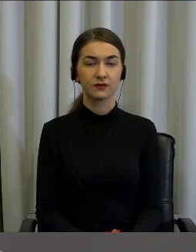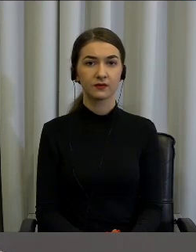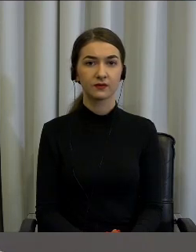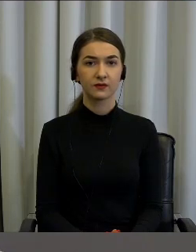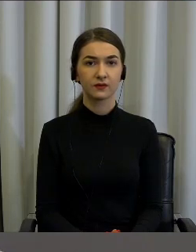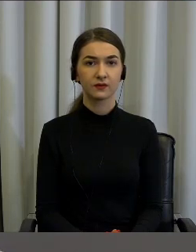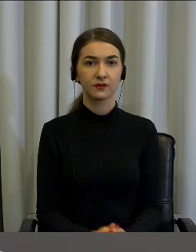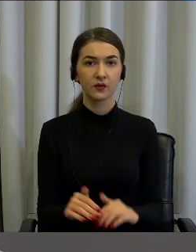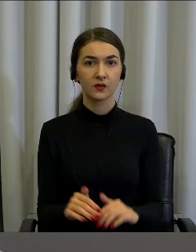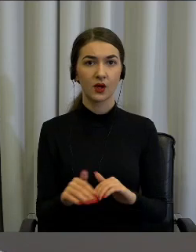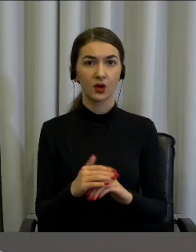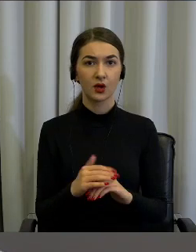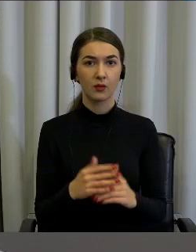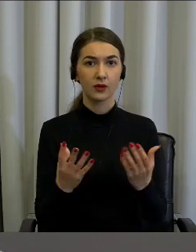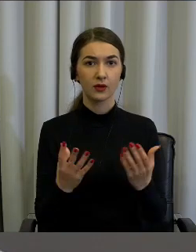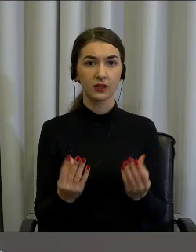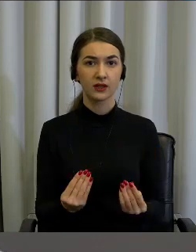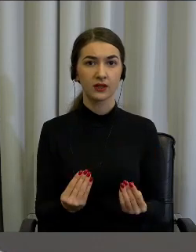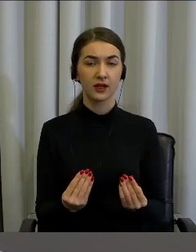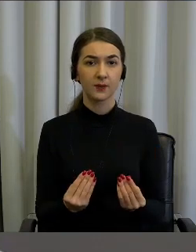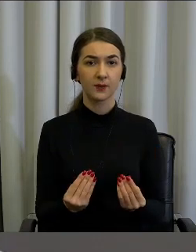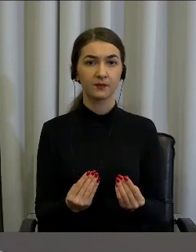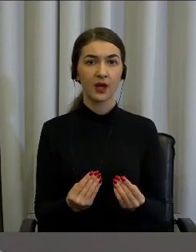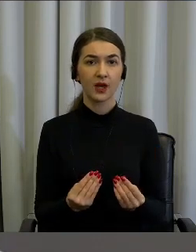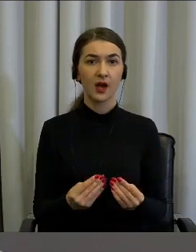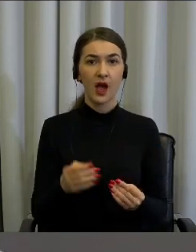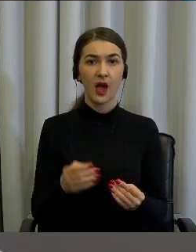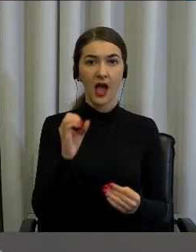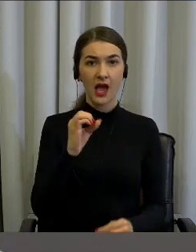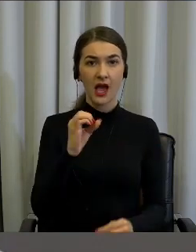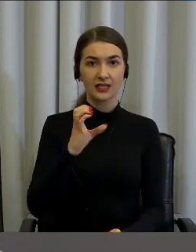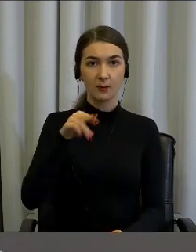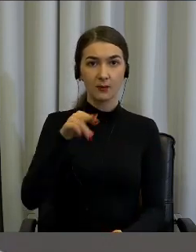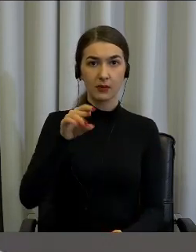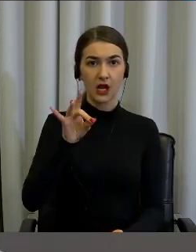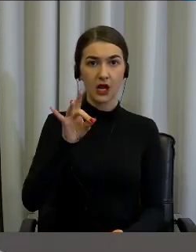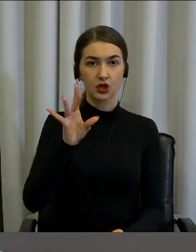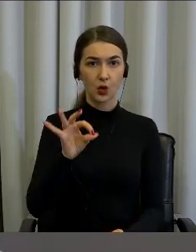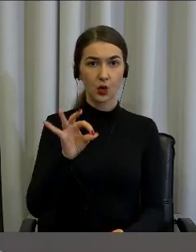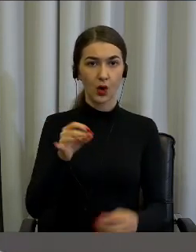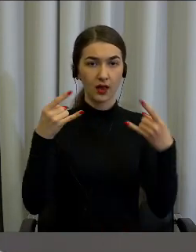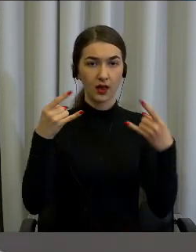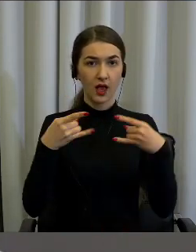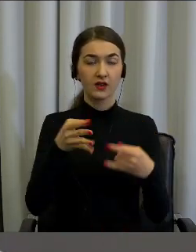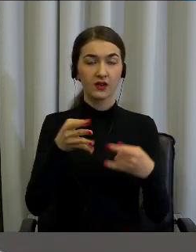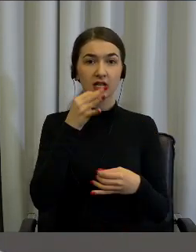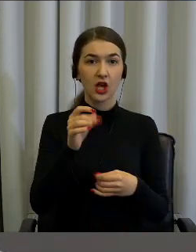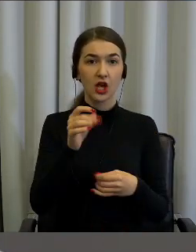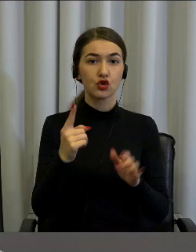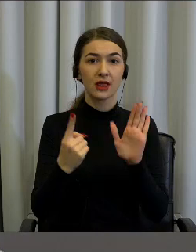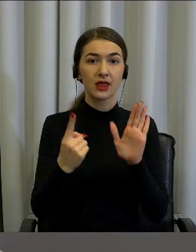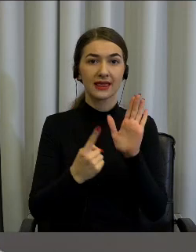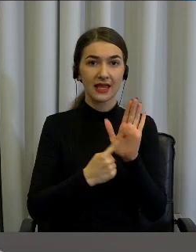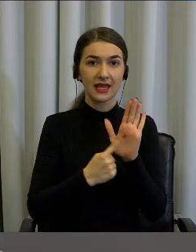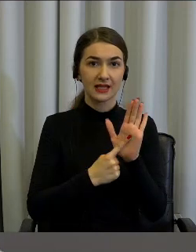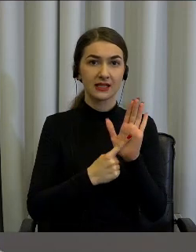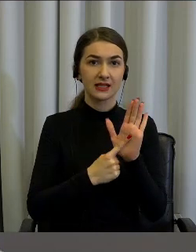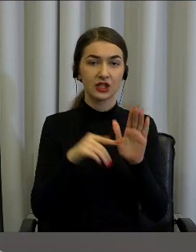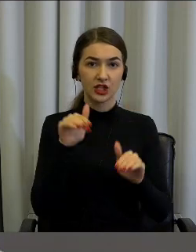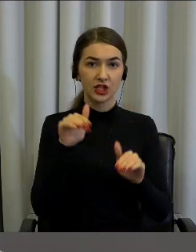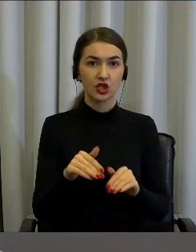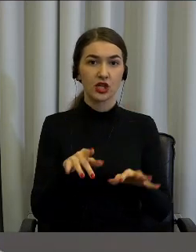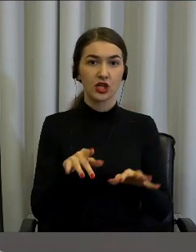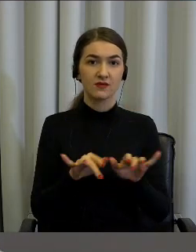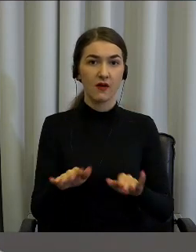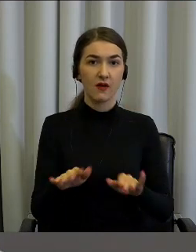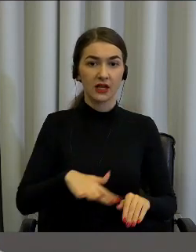вам телеканал Еспресо ви зазначили що 6 000 справ на території